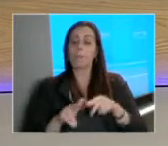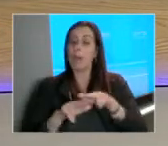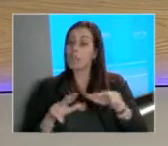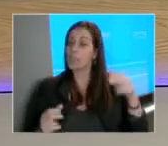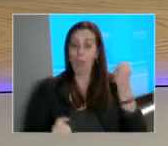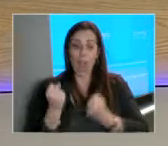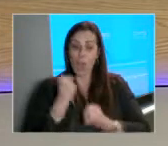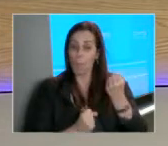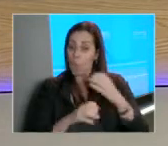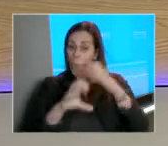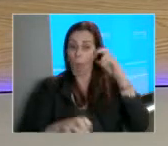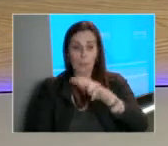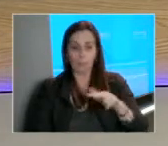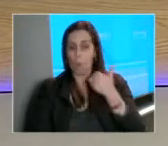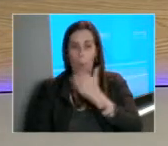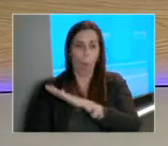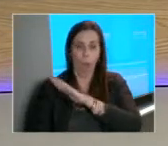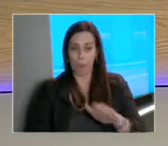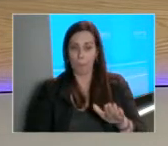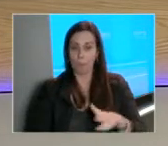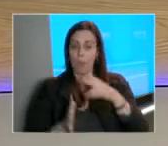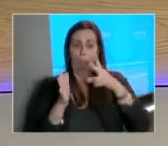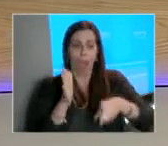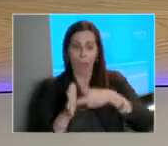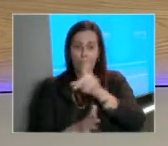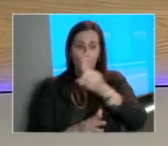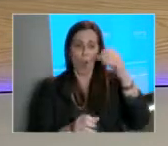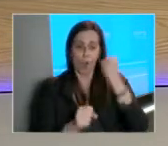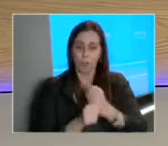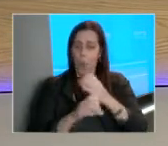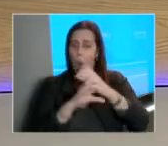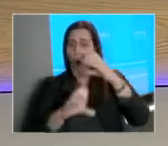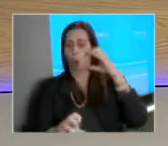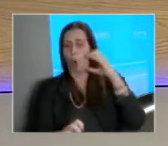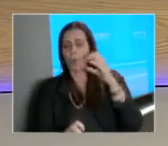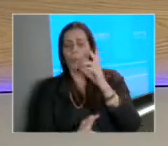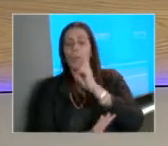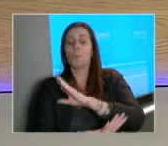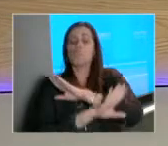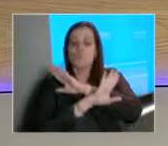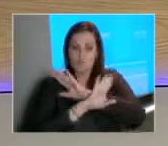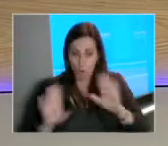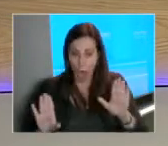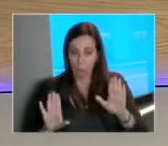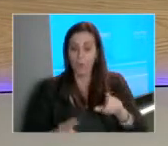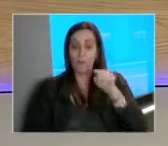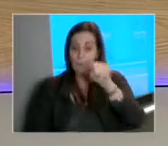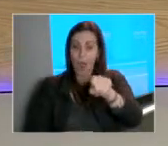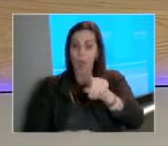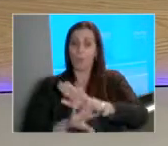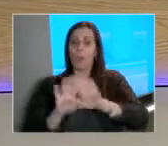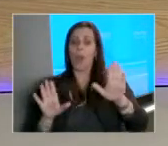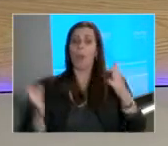מצב התחבורה הציבורית הוא בכי רע. הרכבות לא עובדות, אוטובוסים זה ביזיון אחד גדול, ואתם